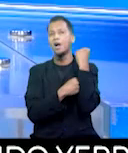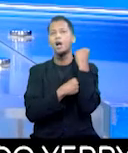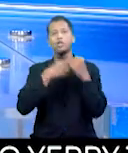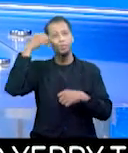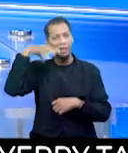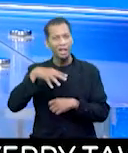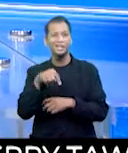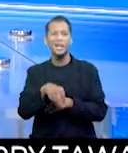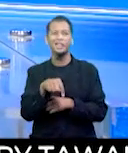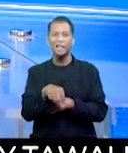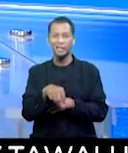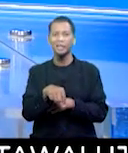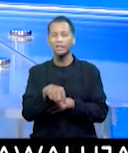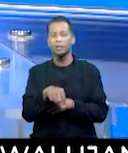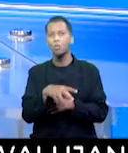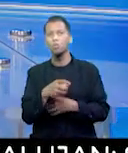Selatan ternyata fiktif.